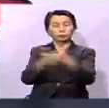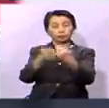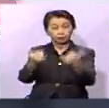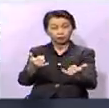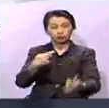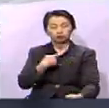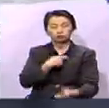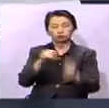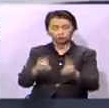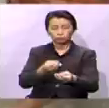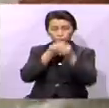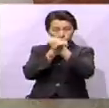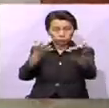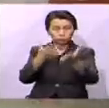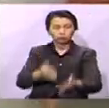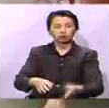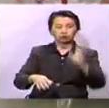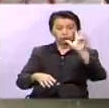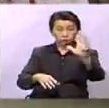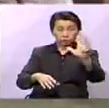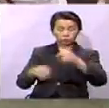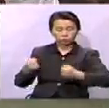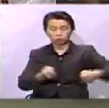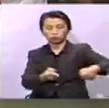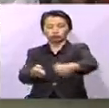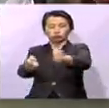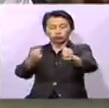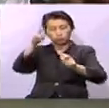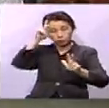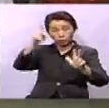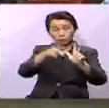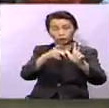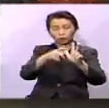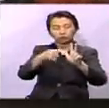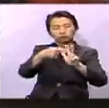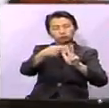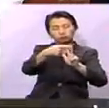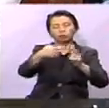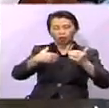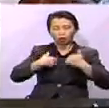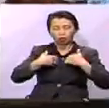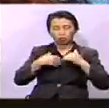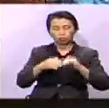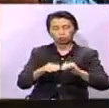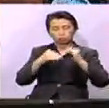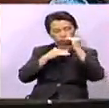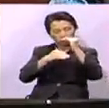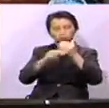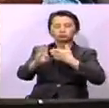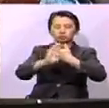yang dapat kita laporkan, tiga buah sungai di Kelantan masih lagi berada pada tahap